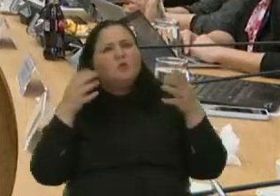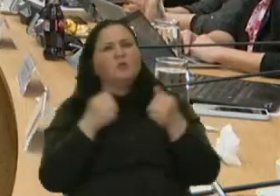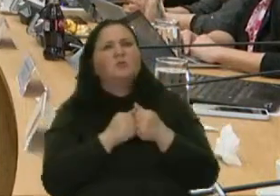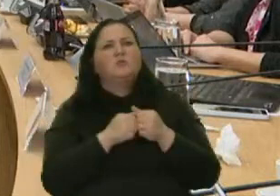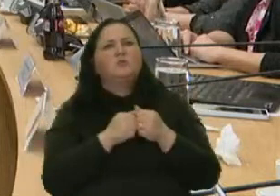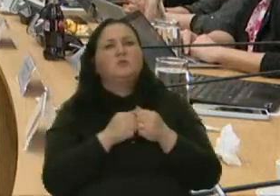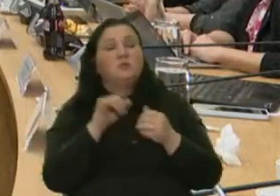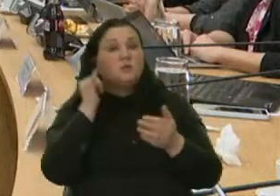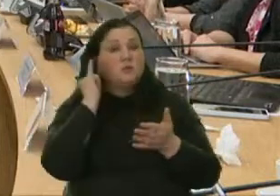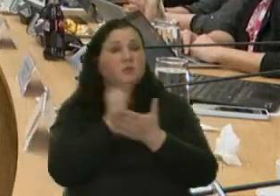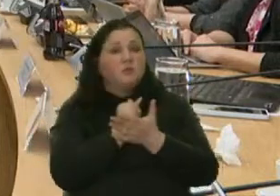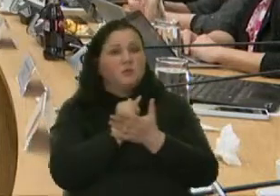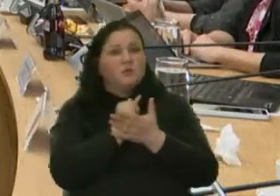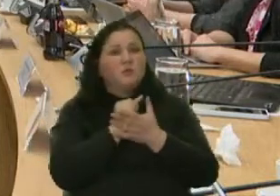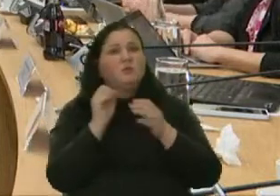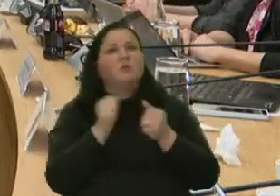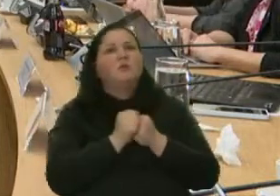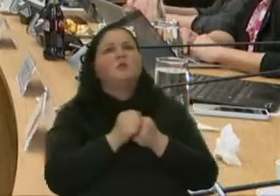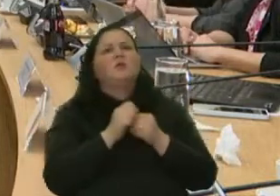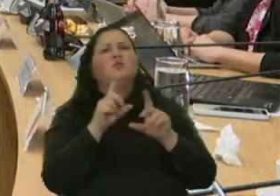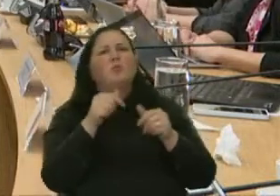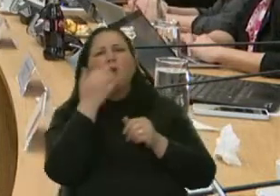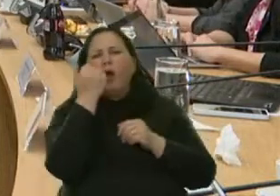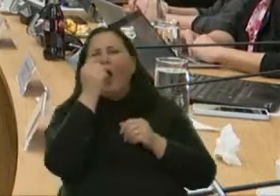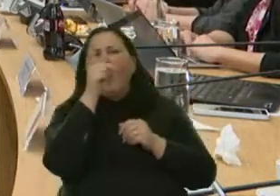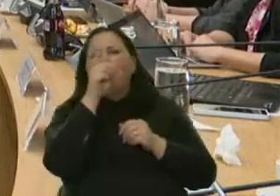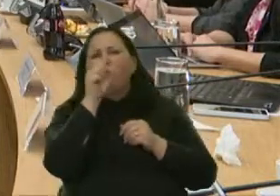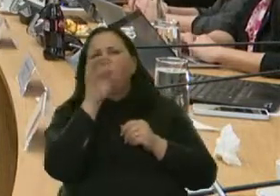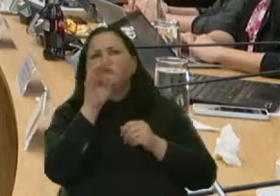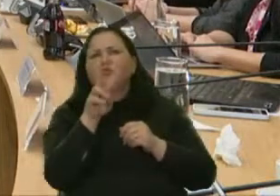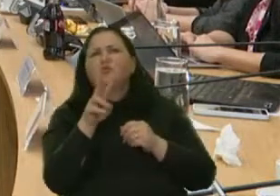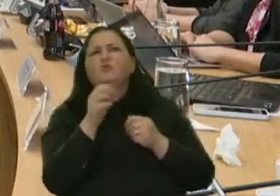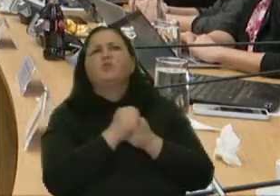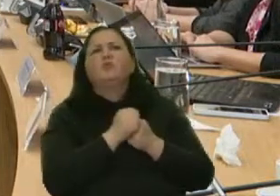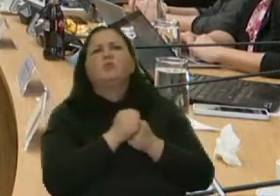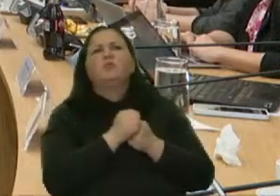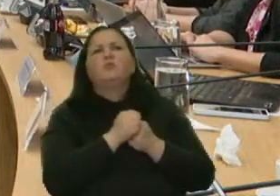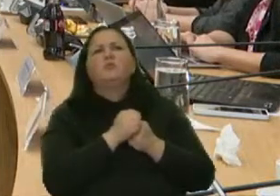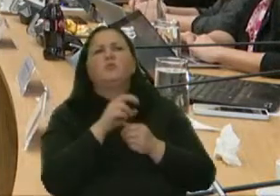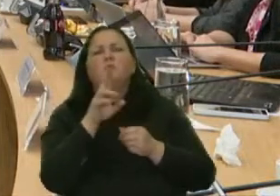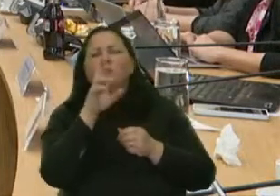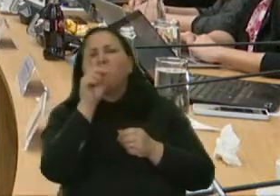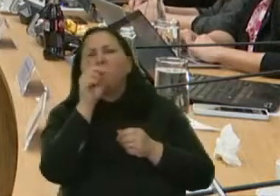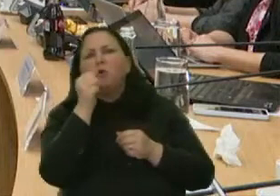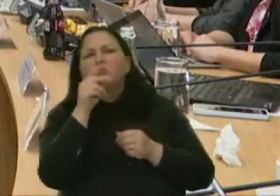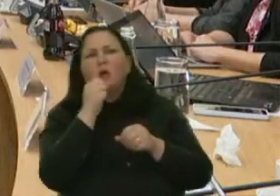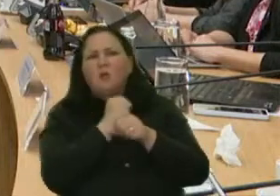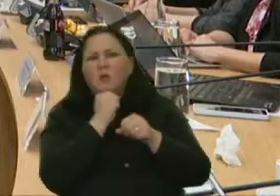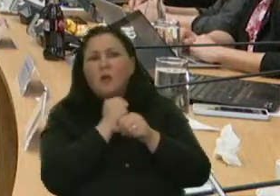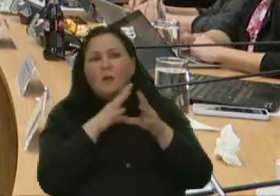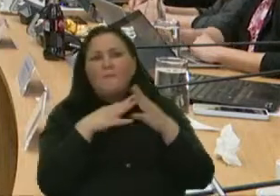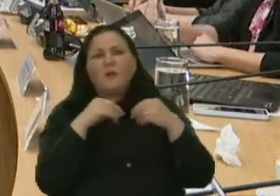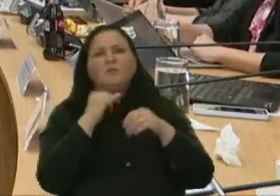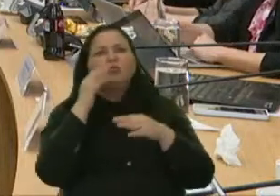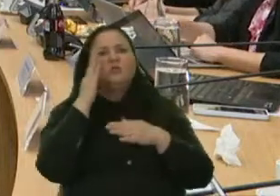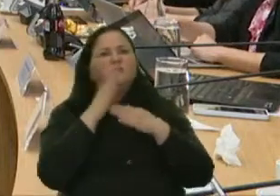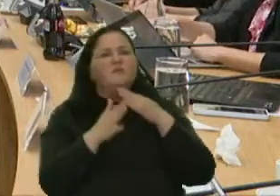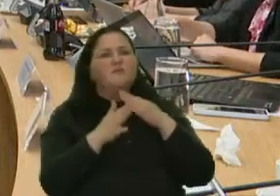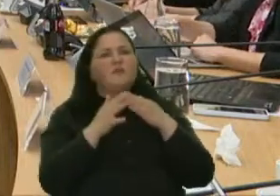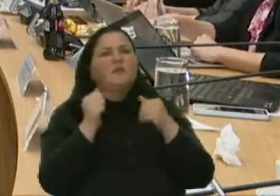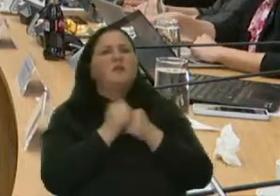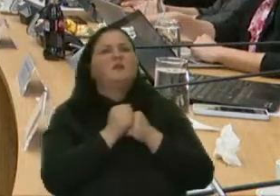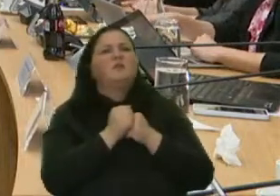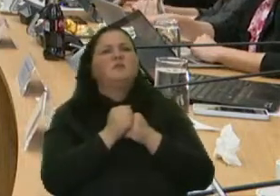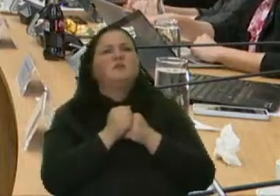adevăr domnul Apostu era primar dar a lucrat împreună și în finalizarea prelungirii